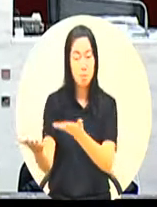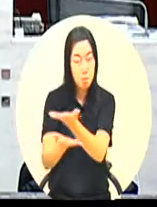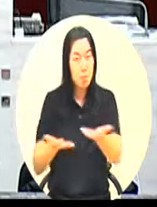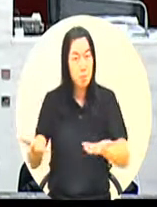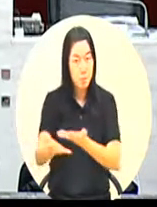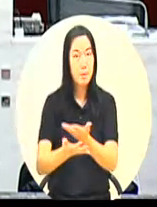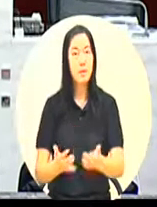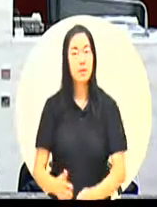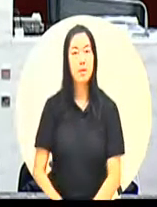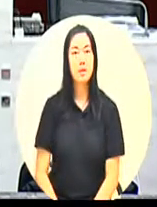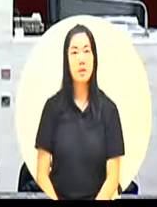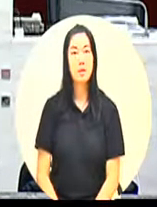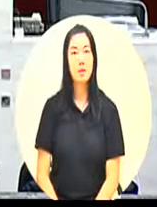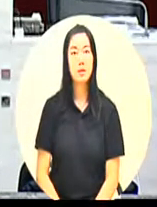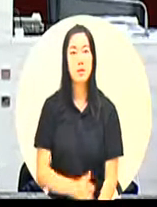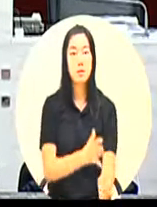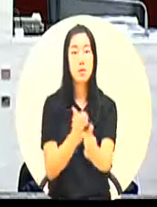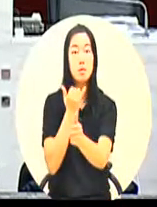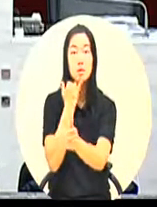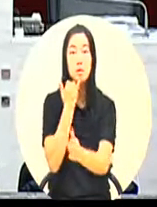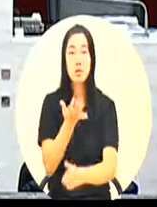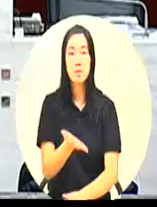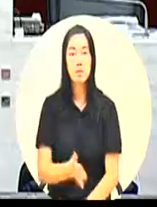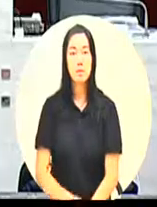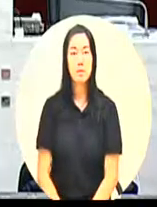决，有没有这个可能？